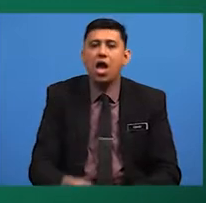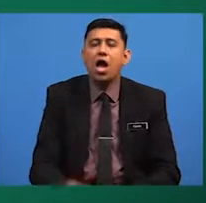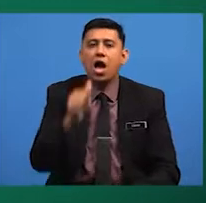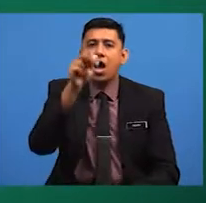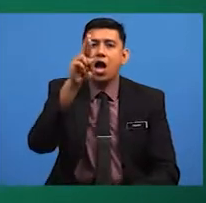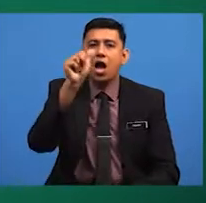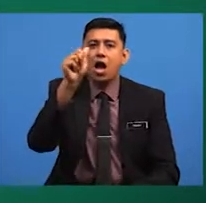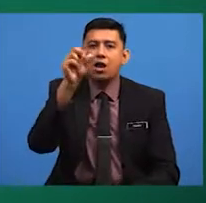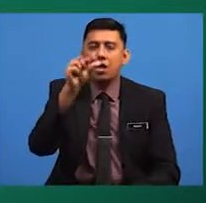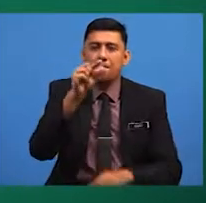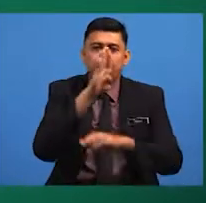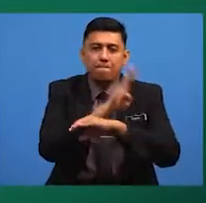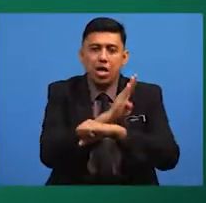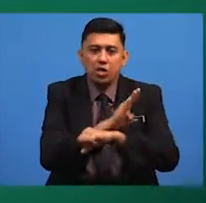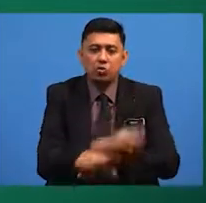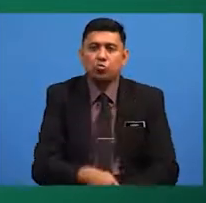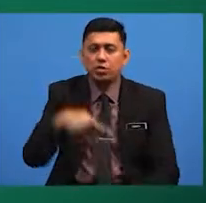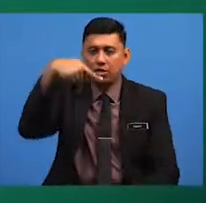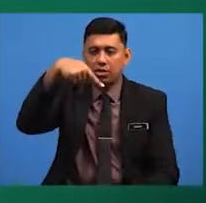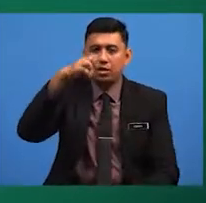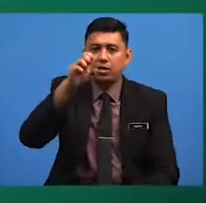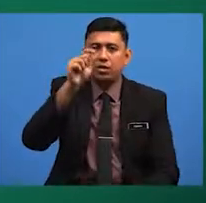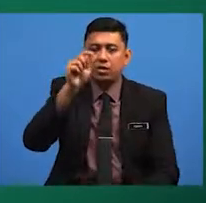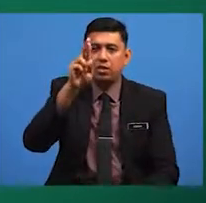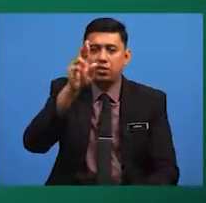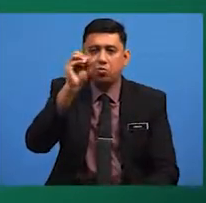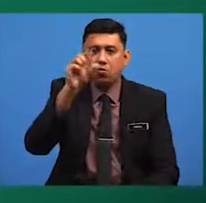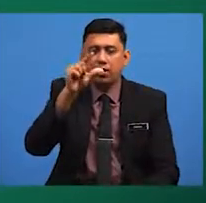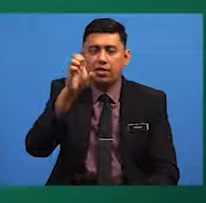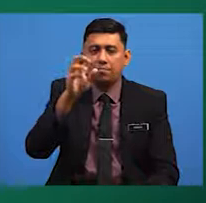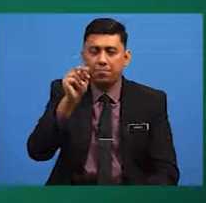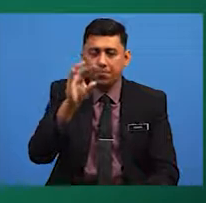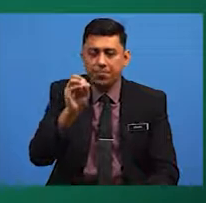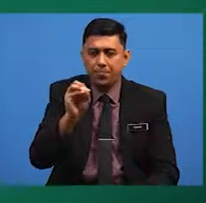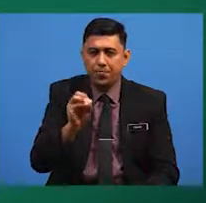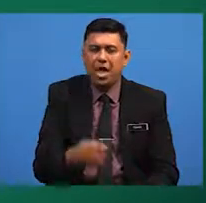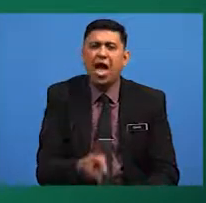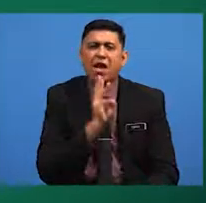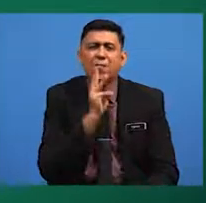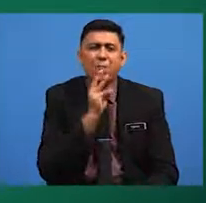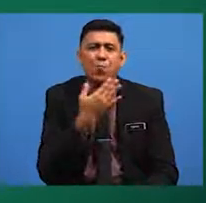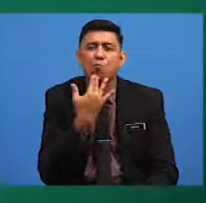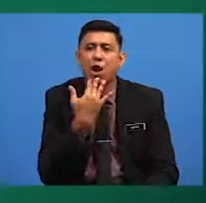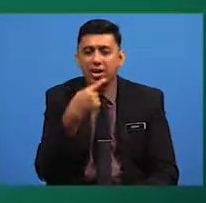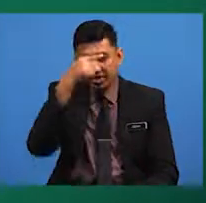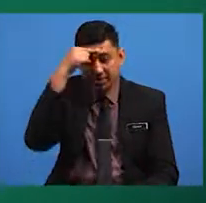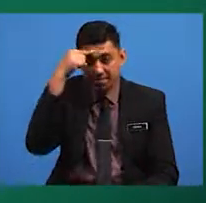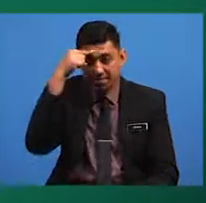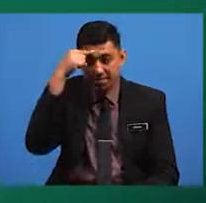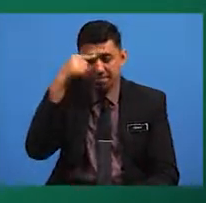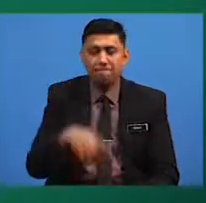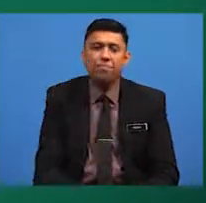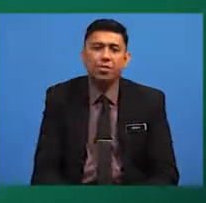petrolium merupakan suatu cecair yang berwarna hitam pekat dimana